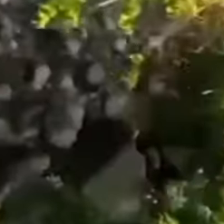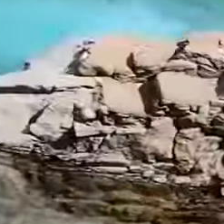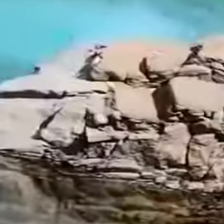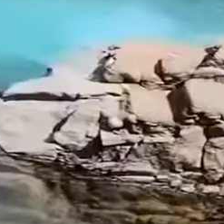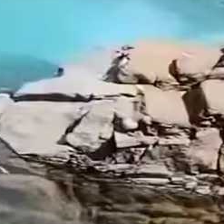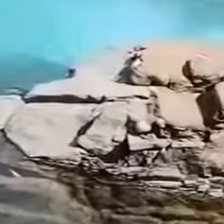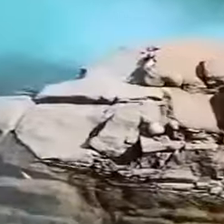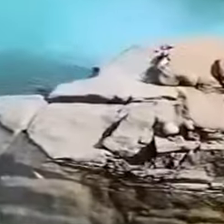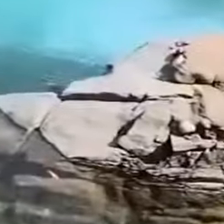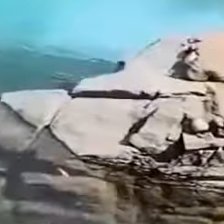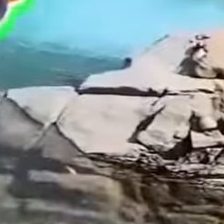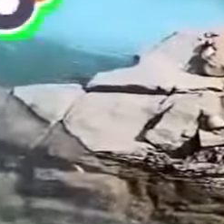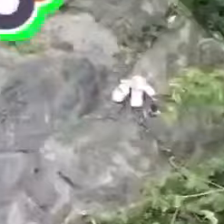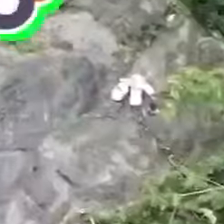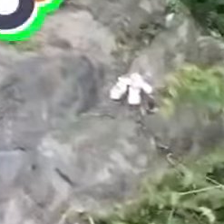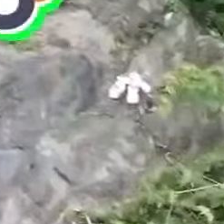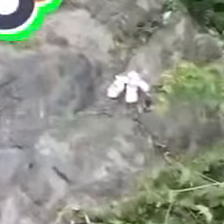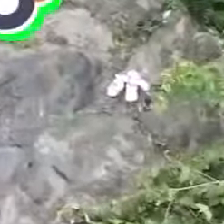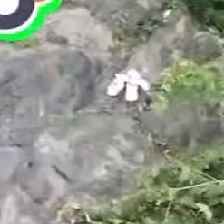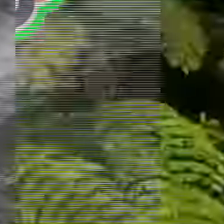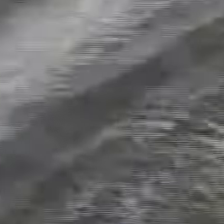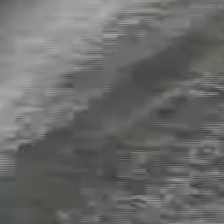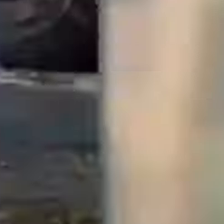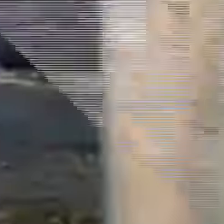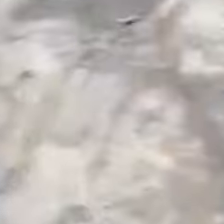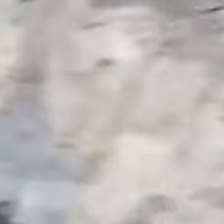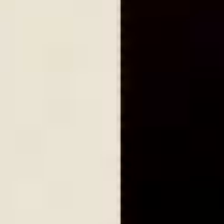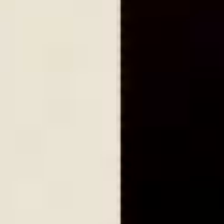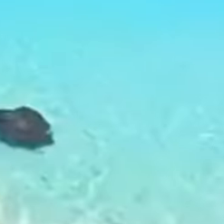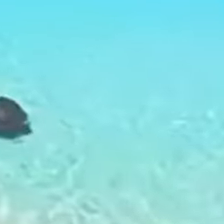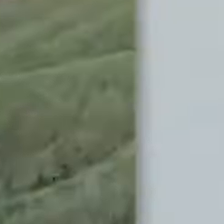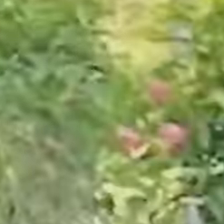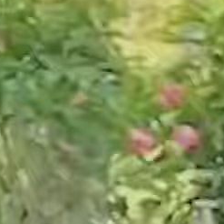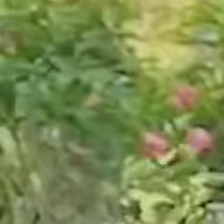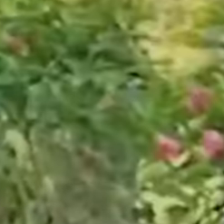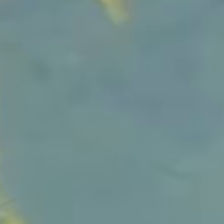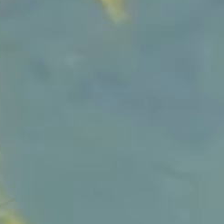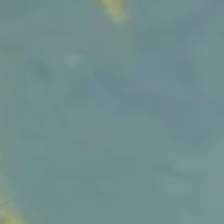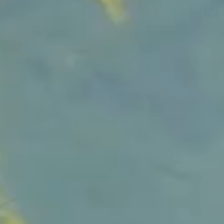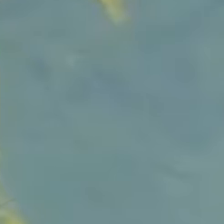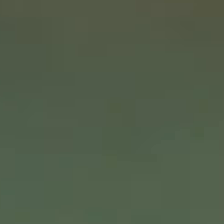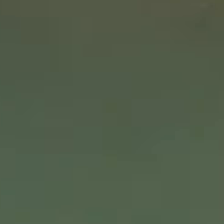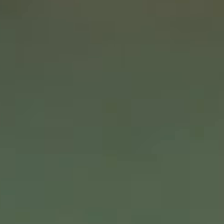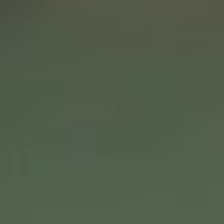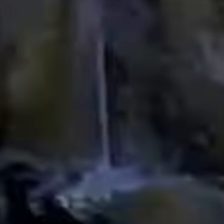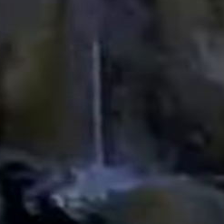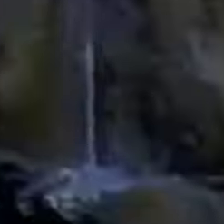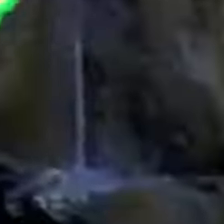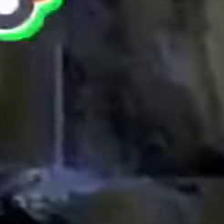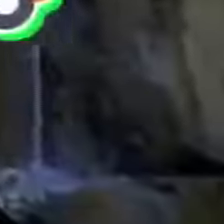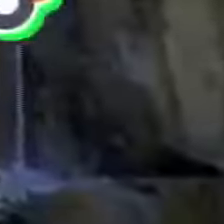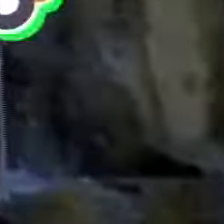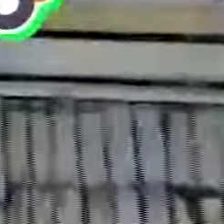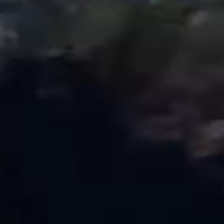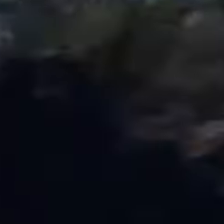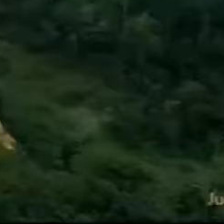kayo Saan m Adventure with nature mapa